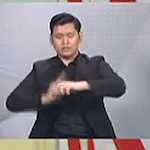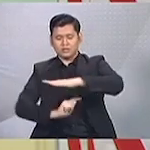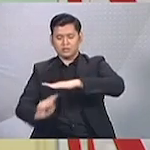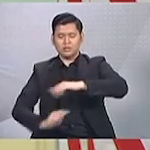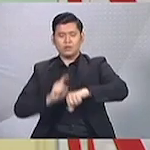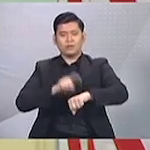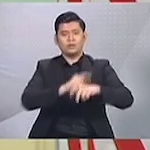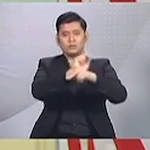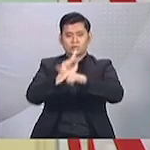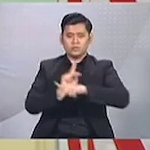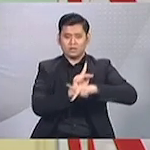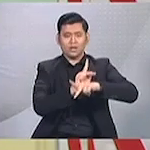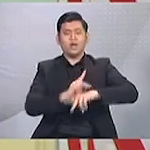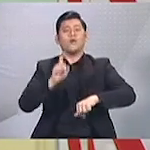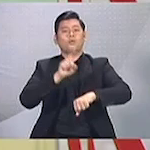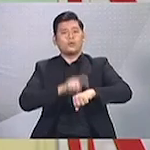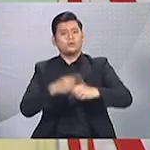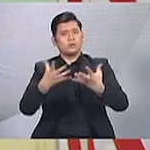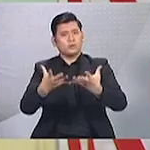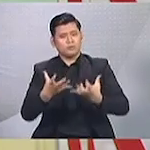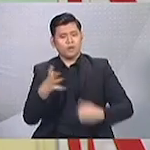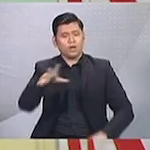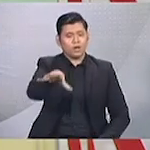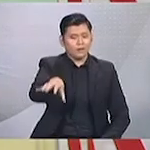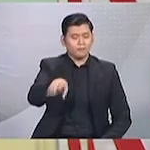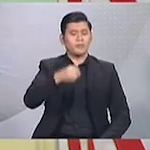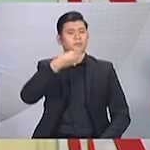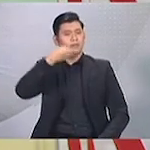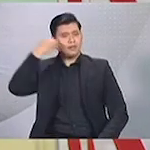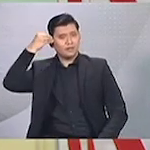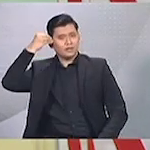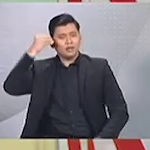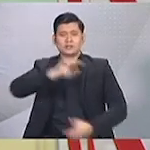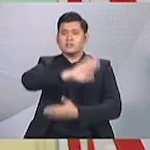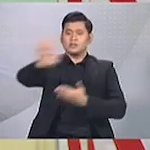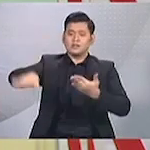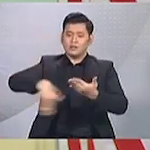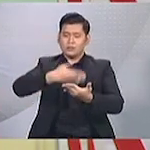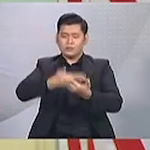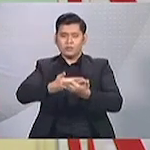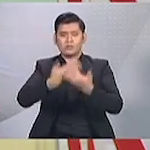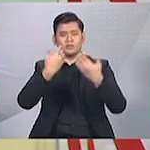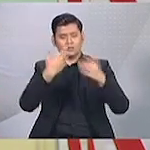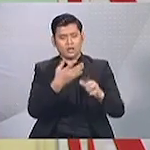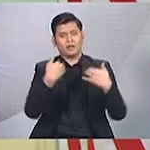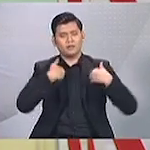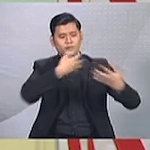penjagaan, sewaktu mengambil pulang anak dan sebagainya, semua di dalam SOP yang telah pun diperkenalkan oleh